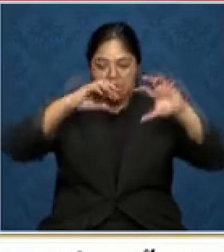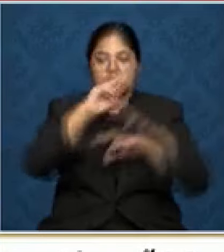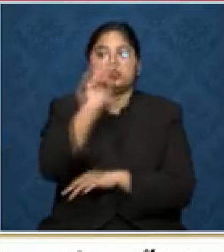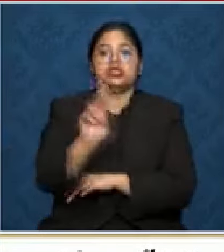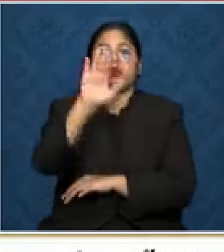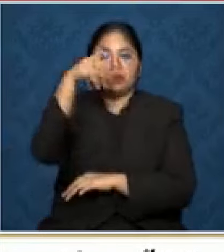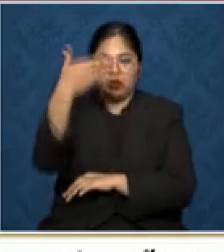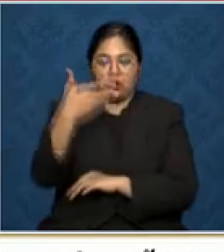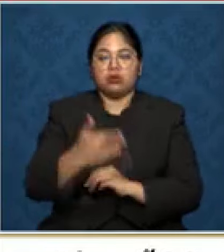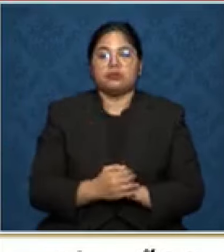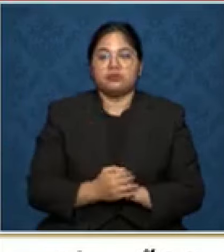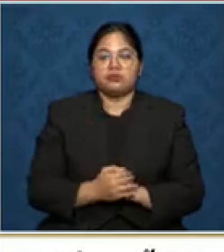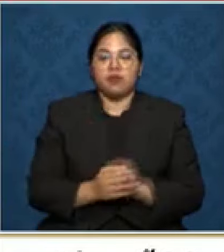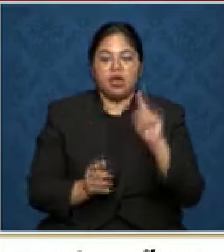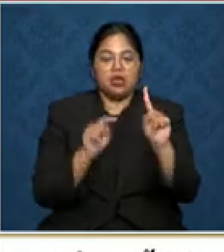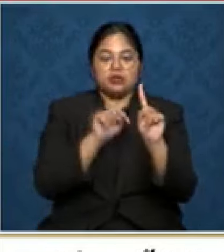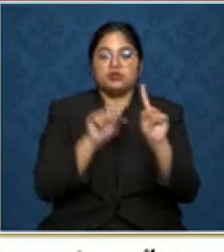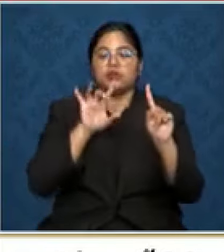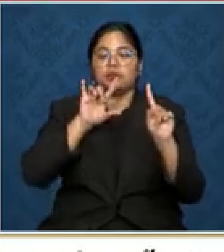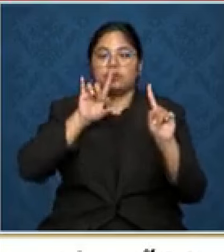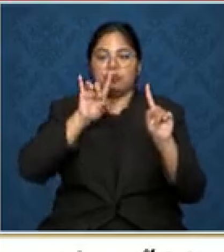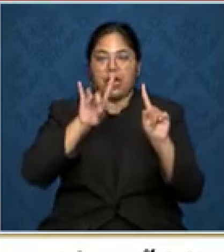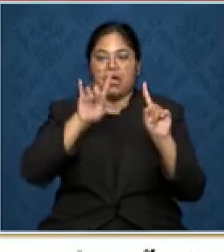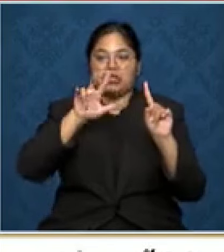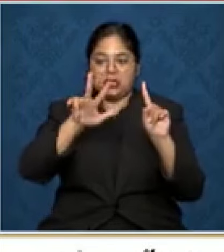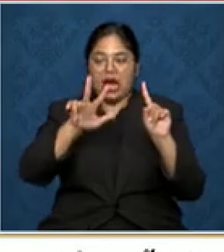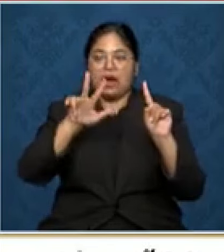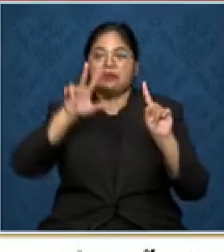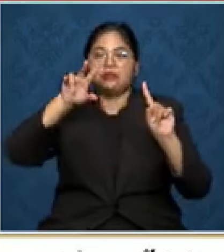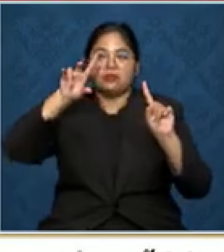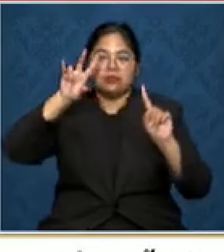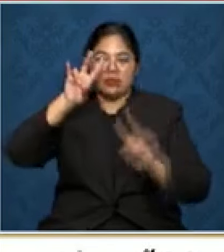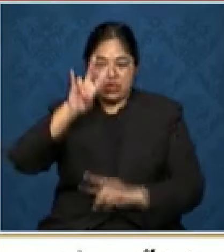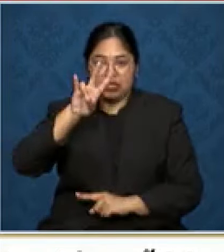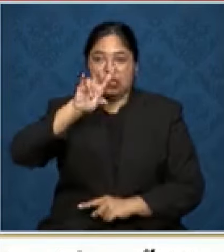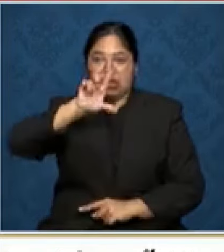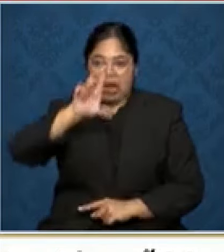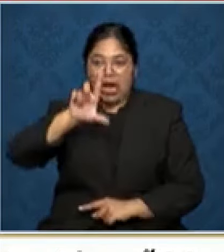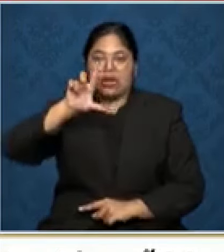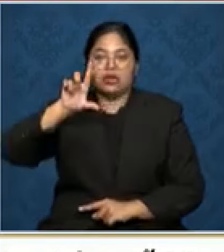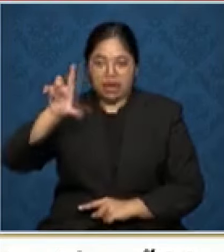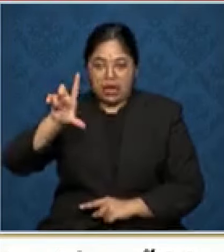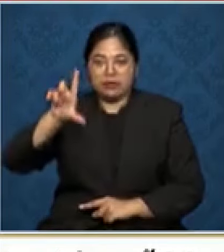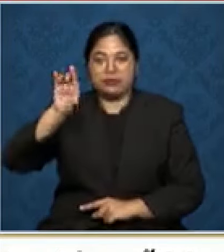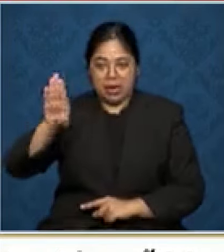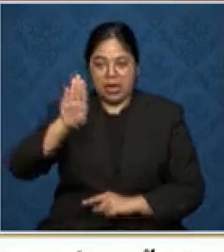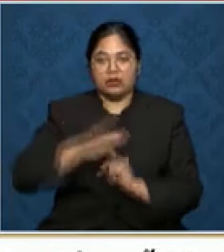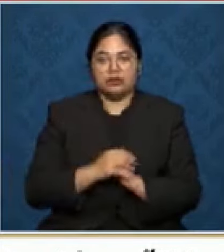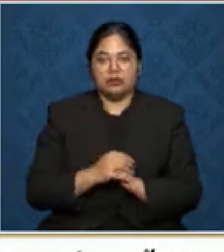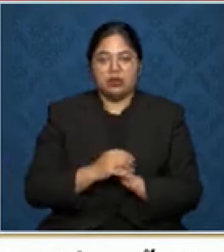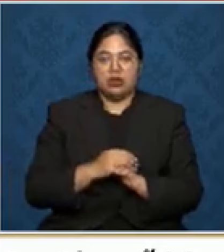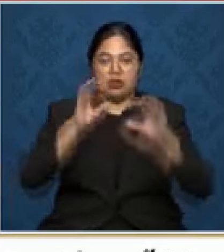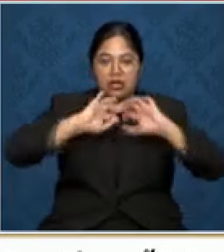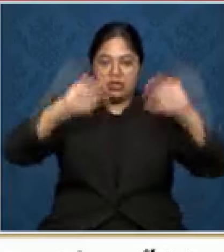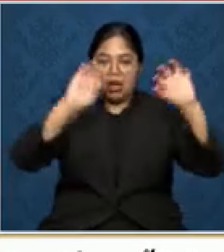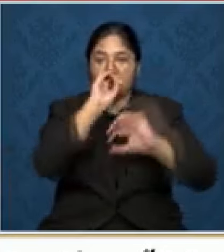ครับ1.83 7ล้านล้านบาทแล้วรัฐบาลที่อ้างว่างบประมาณ